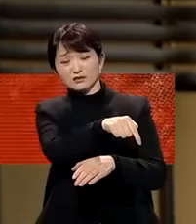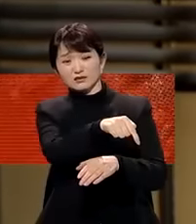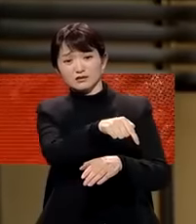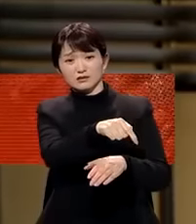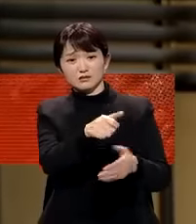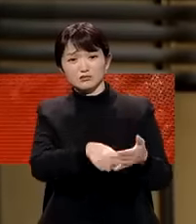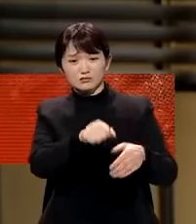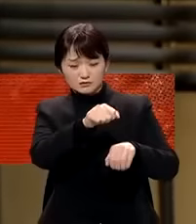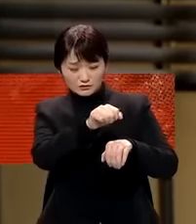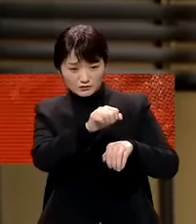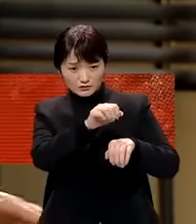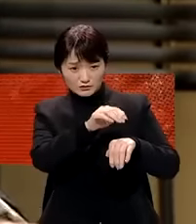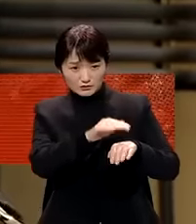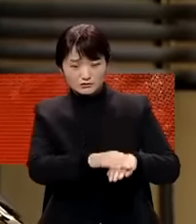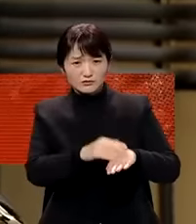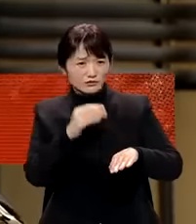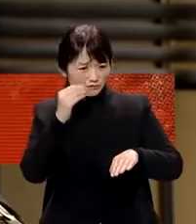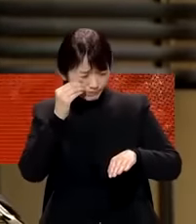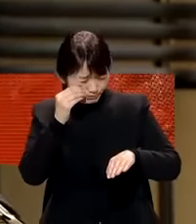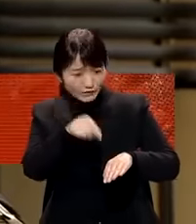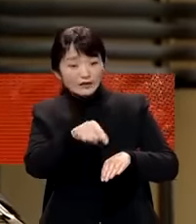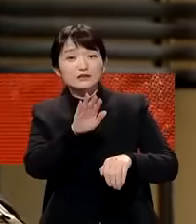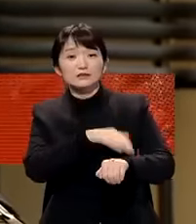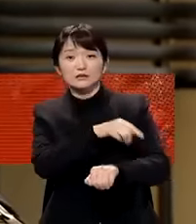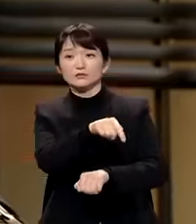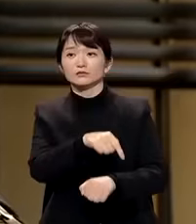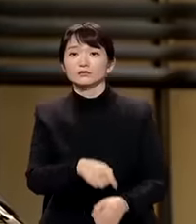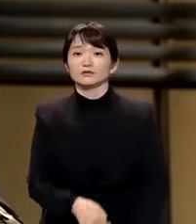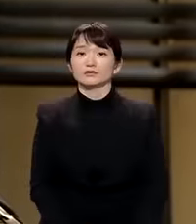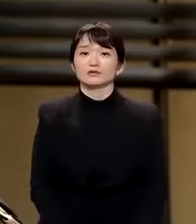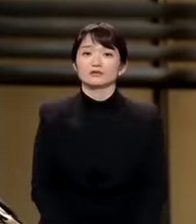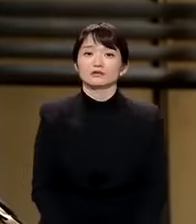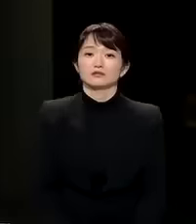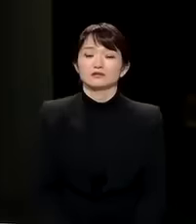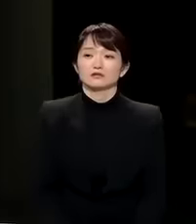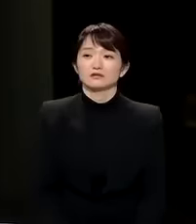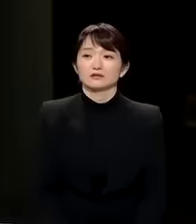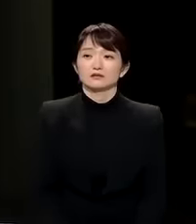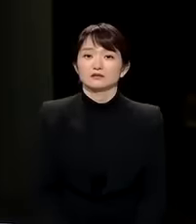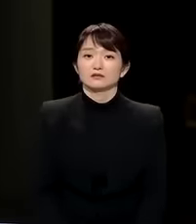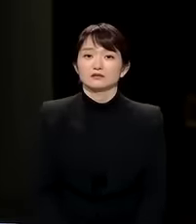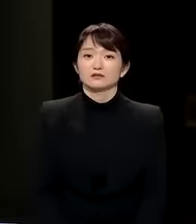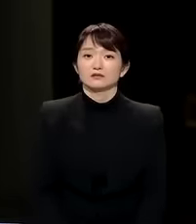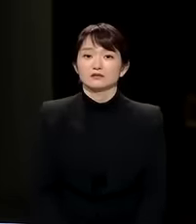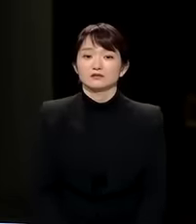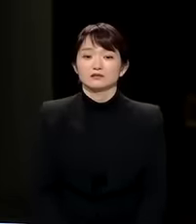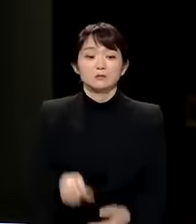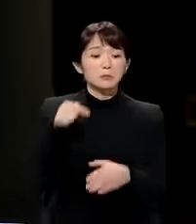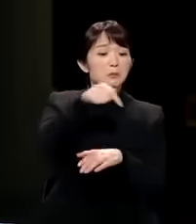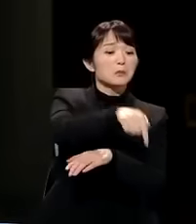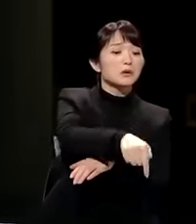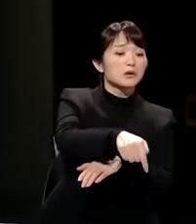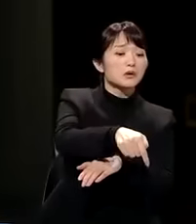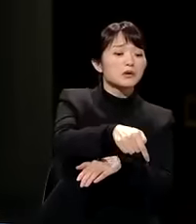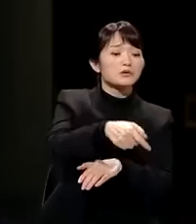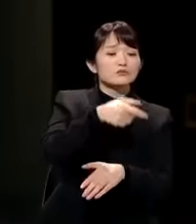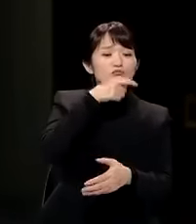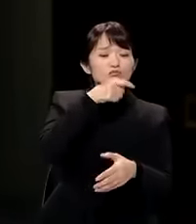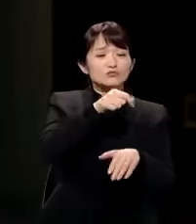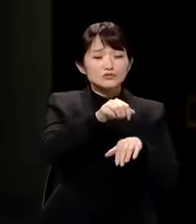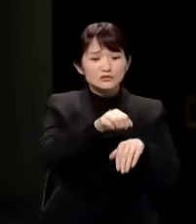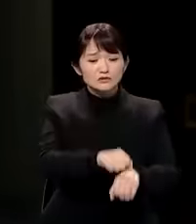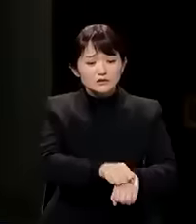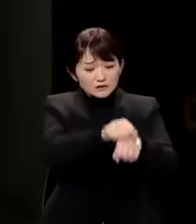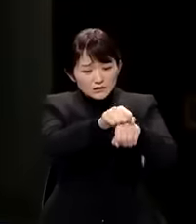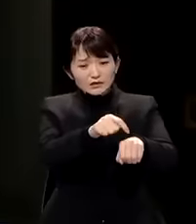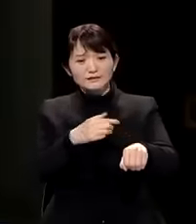잘못 아니냐라고 나왔답니다 아 그러게 왜 밖에다가 상 생수를 놔둬 가지고 내가